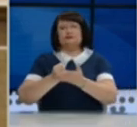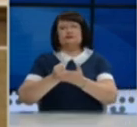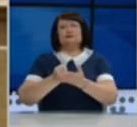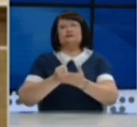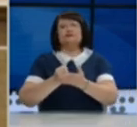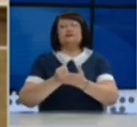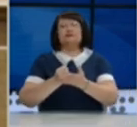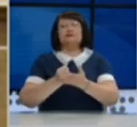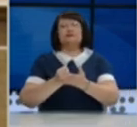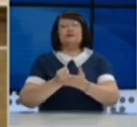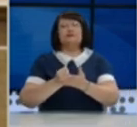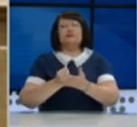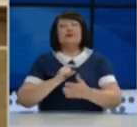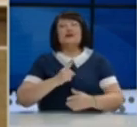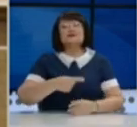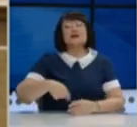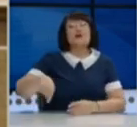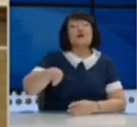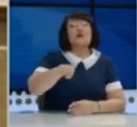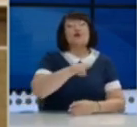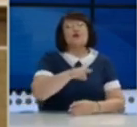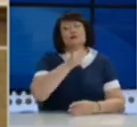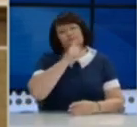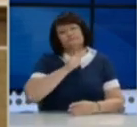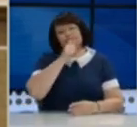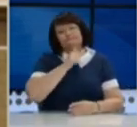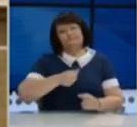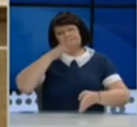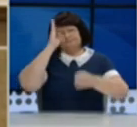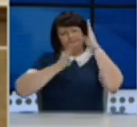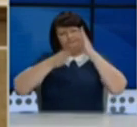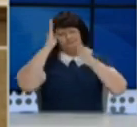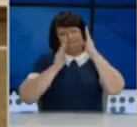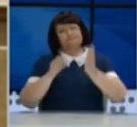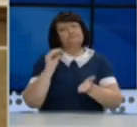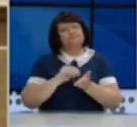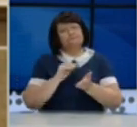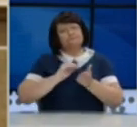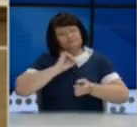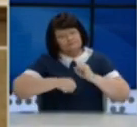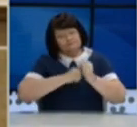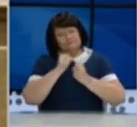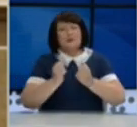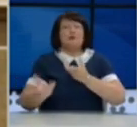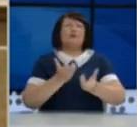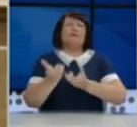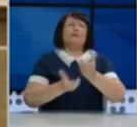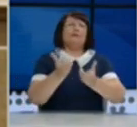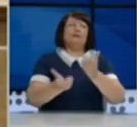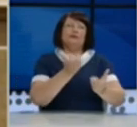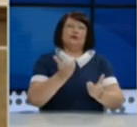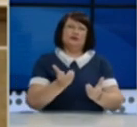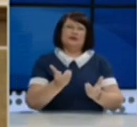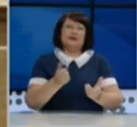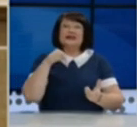σε όλες και σε όλους που δοκιμάστηκαν και δοκιμάζονται ακόμα από την πύρινη λέλαπα που